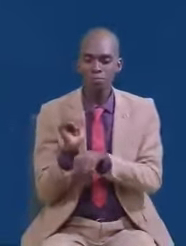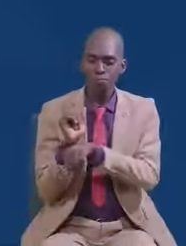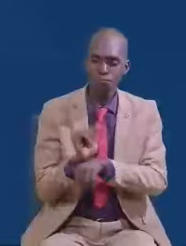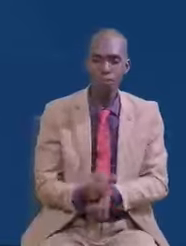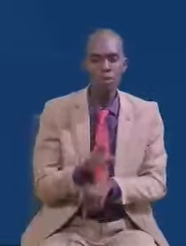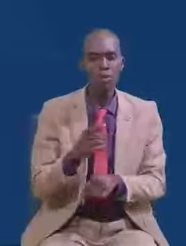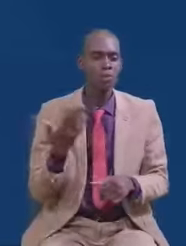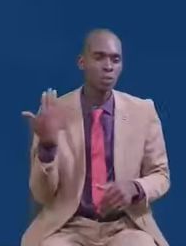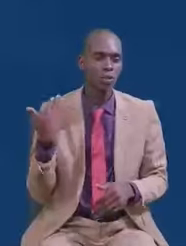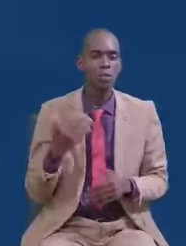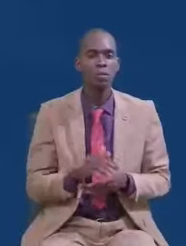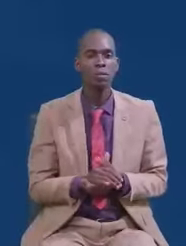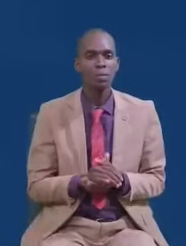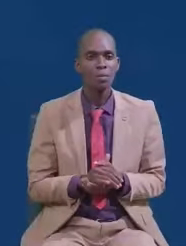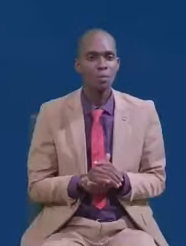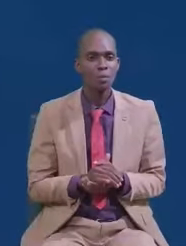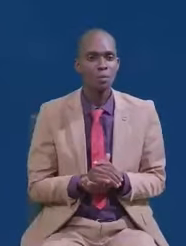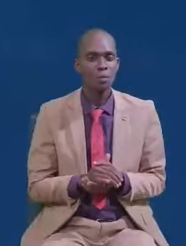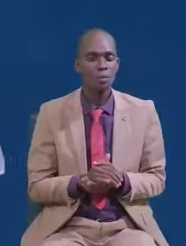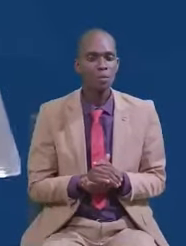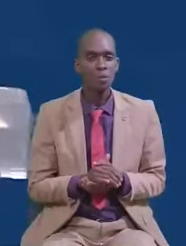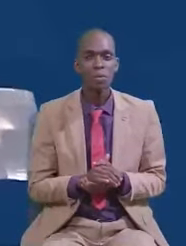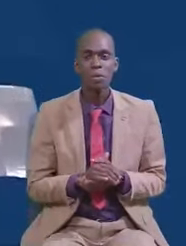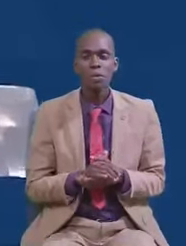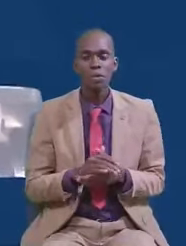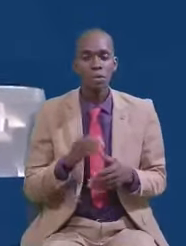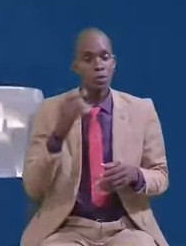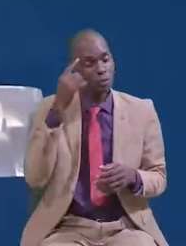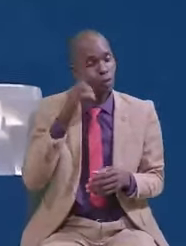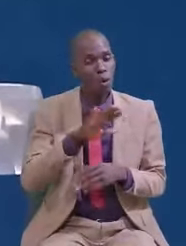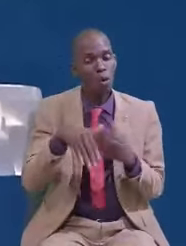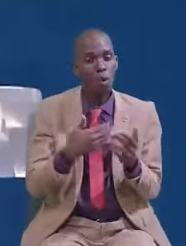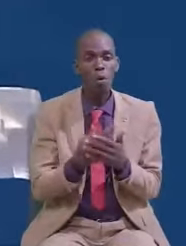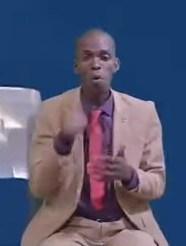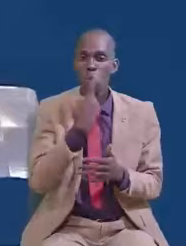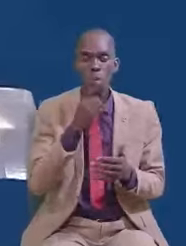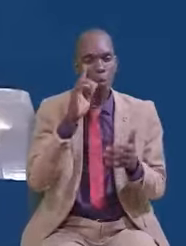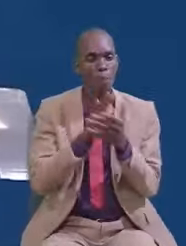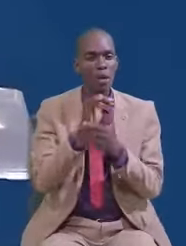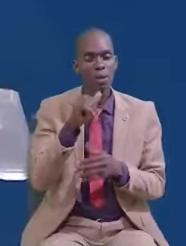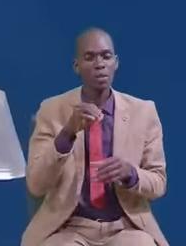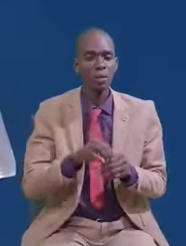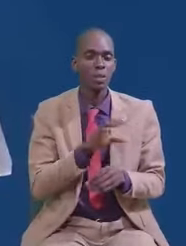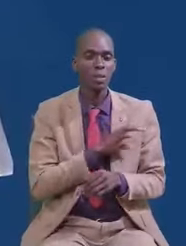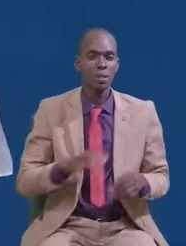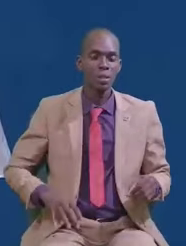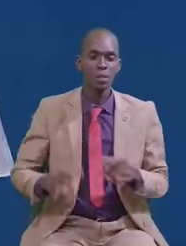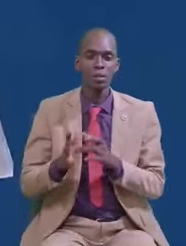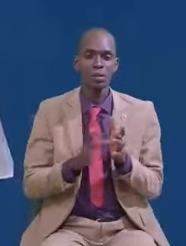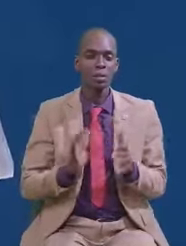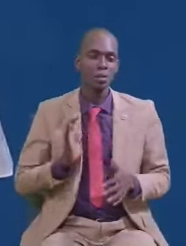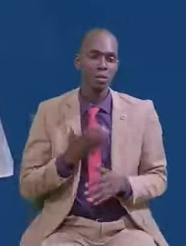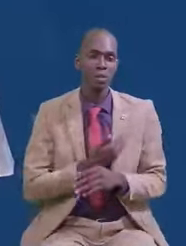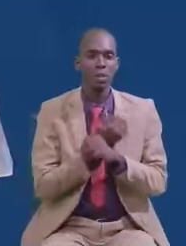empêchaient. Et pour ceux qui croient, alors que Christ est notre Sauveur,